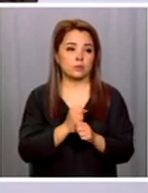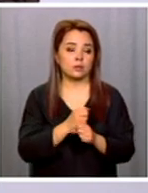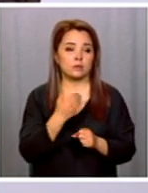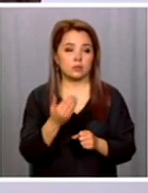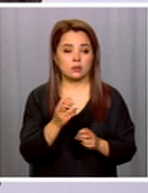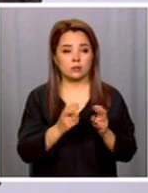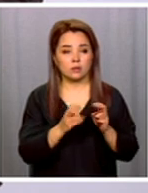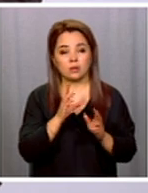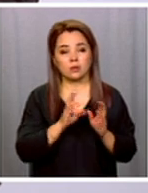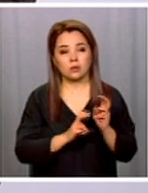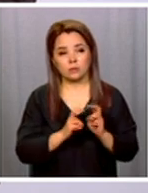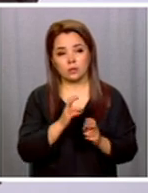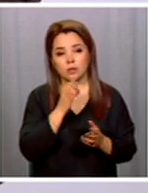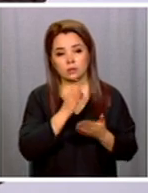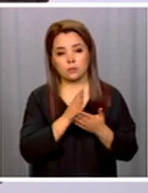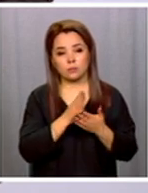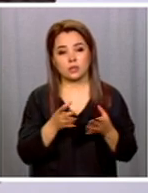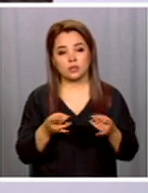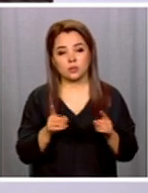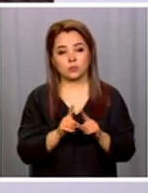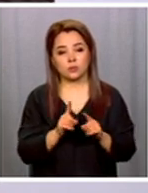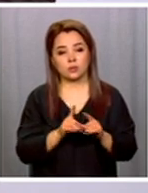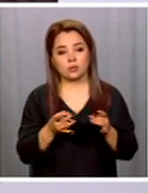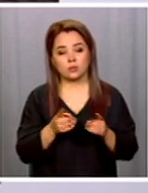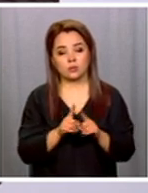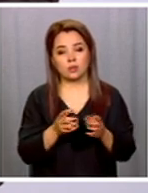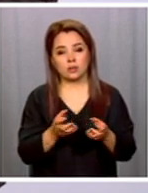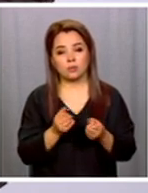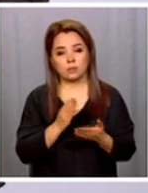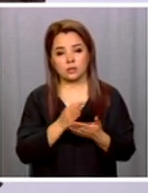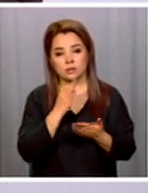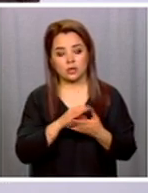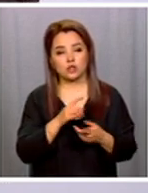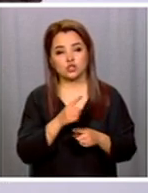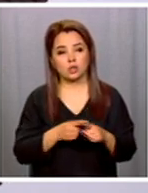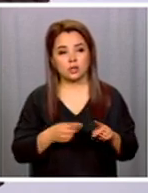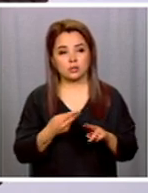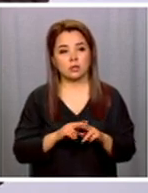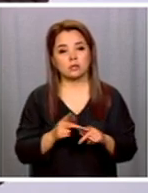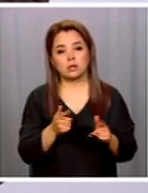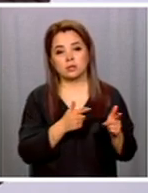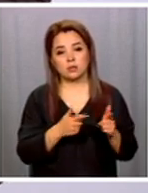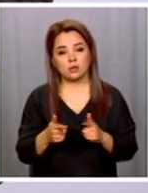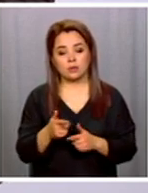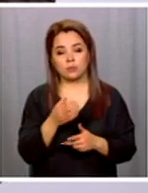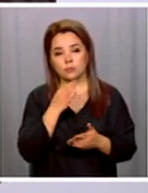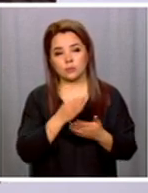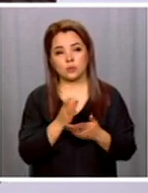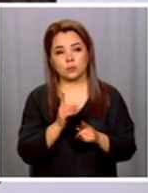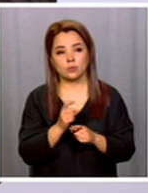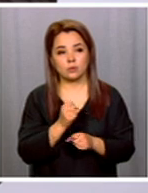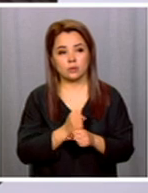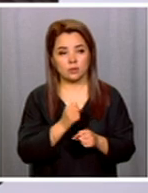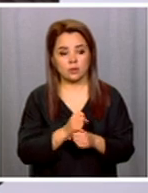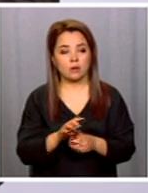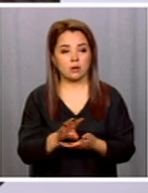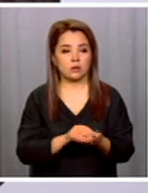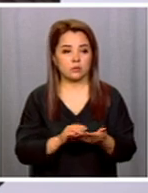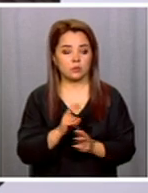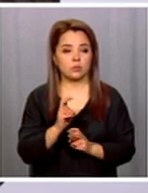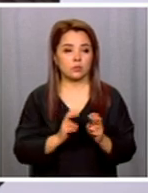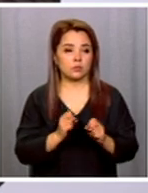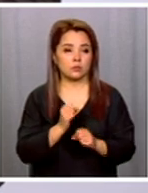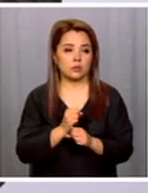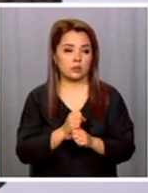өңдеуші өнеркәсіп, бұл шикізатты және шикізаттан алынған жартылай дайын өнімдерді өңдеумен немесе қайта өңдеумен